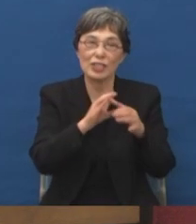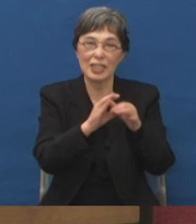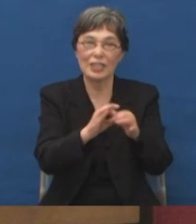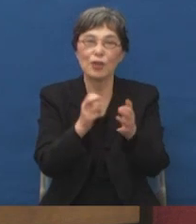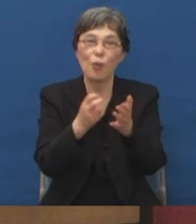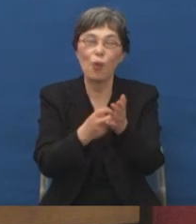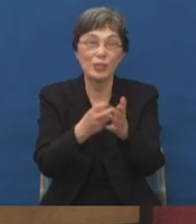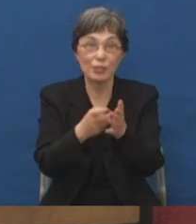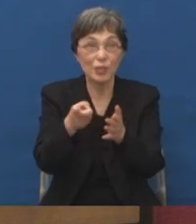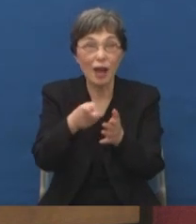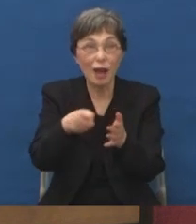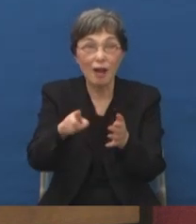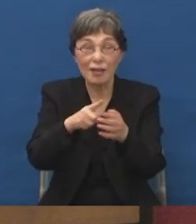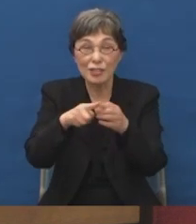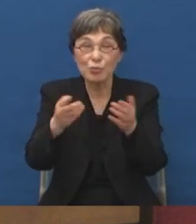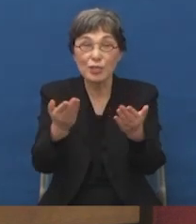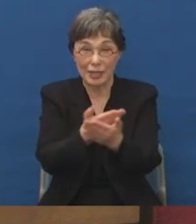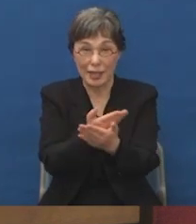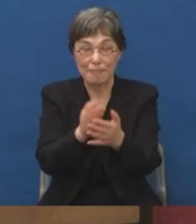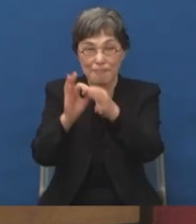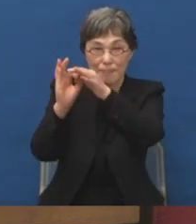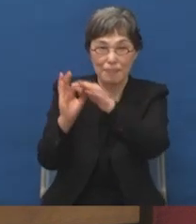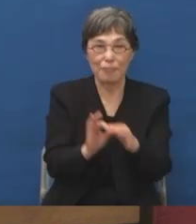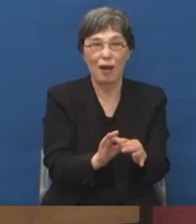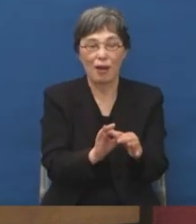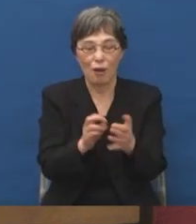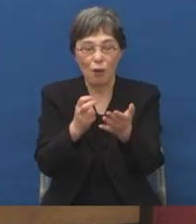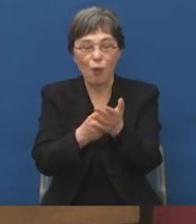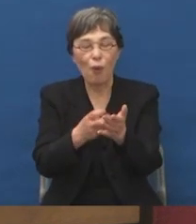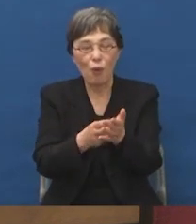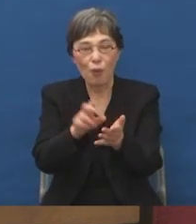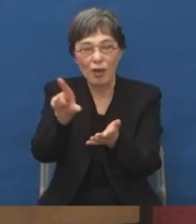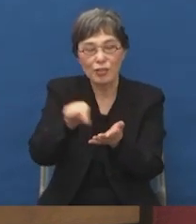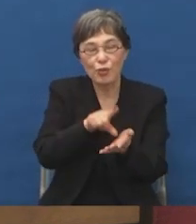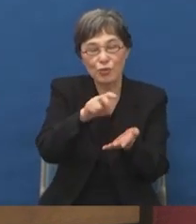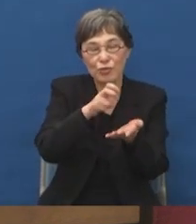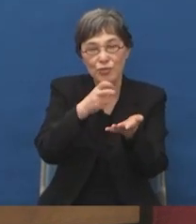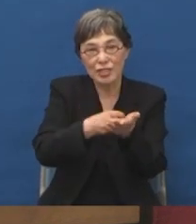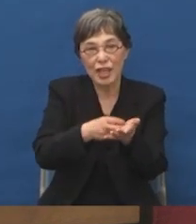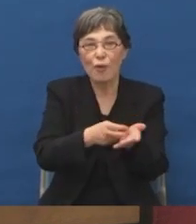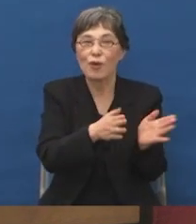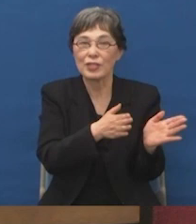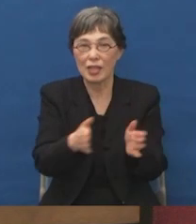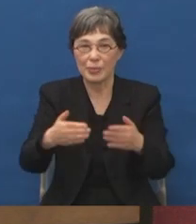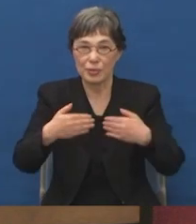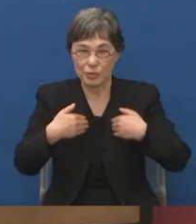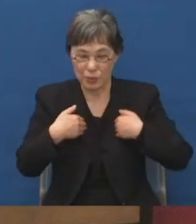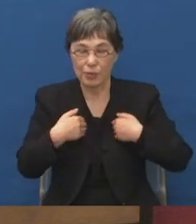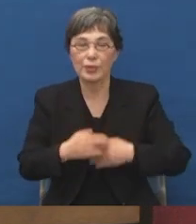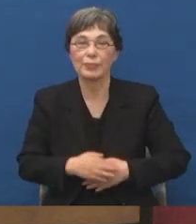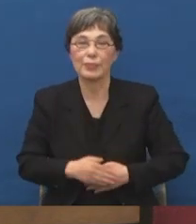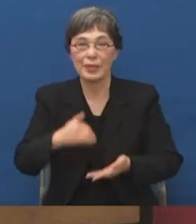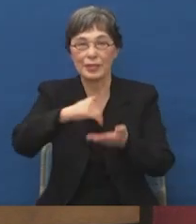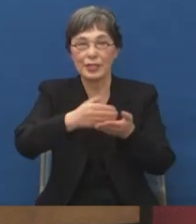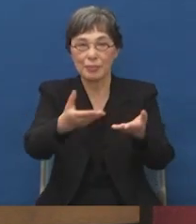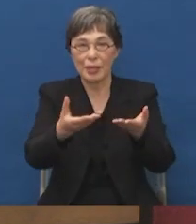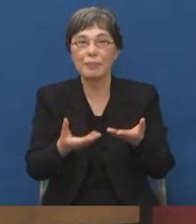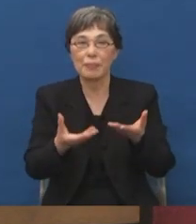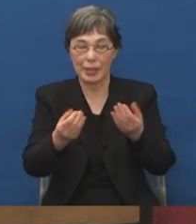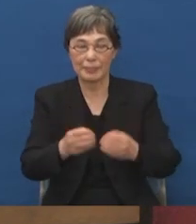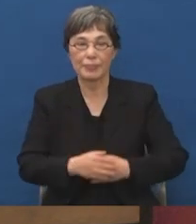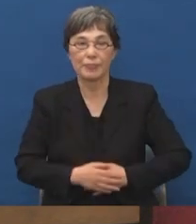法律の一部改正に伴い同法を引用する規定を整備しようとするものであるとの説明がありました